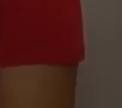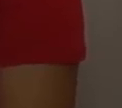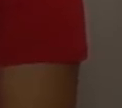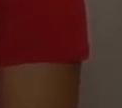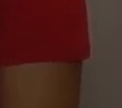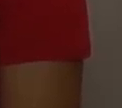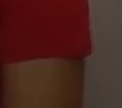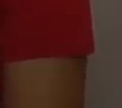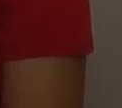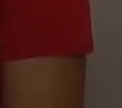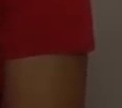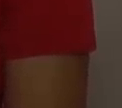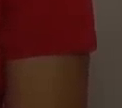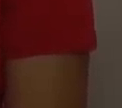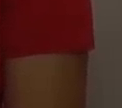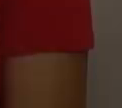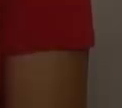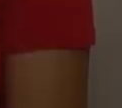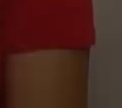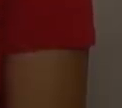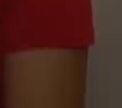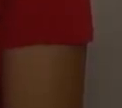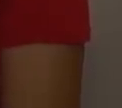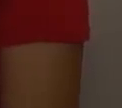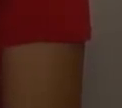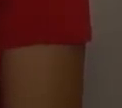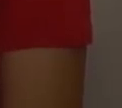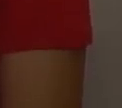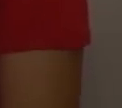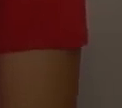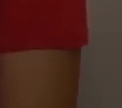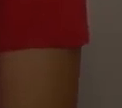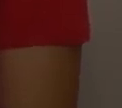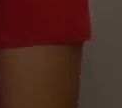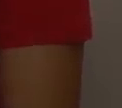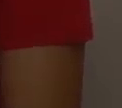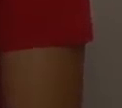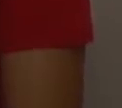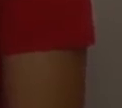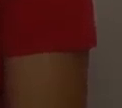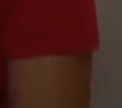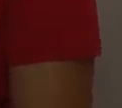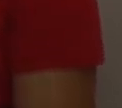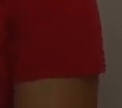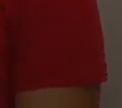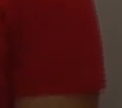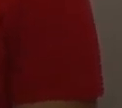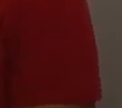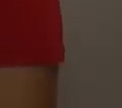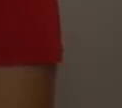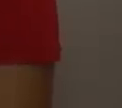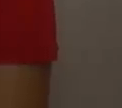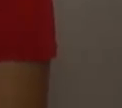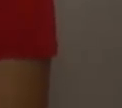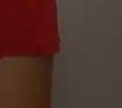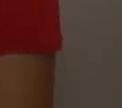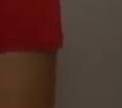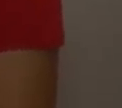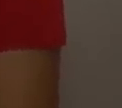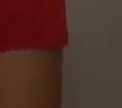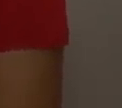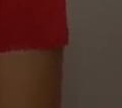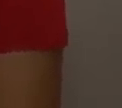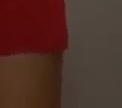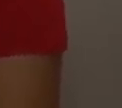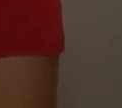pag humingi ako ng sustento sa kanya, pinababalik niya yung mga bata. Gusto niya sa mapoder niya. Kaya lang, hindi naman niya masupervise na maayos. Anong nasabi